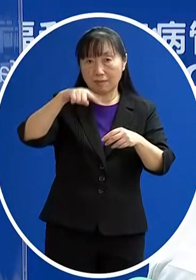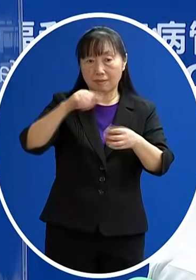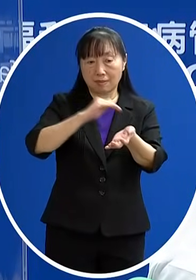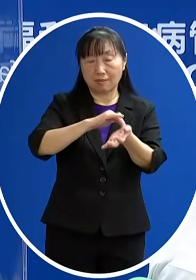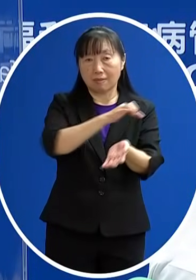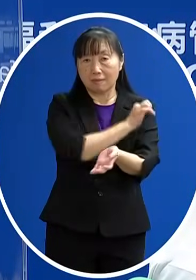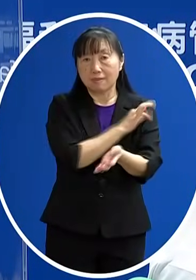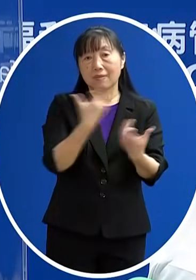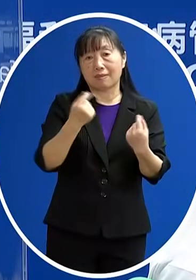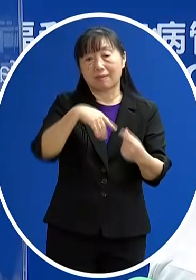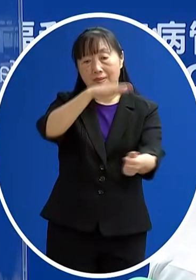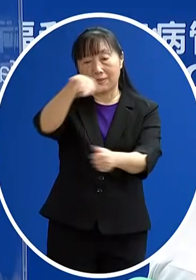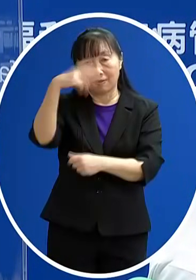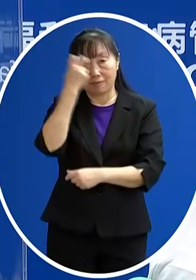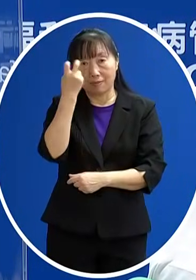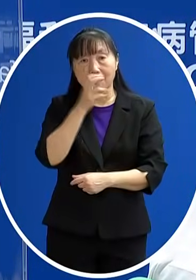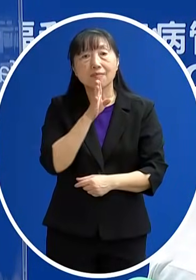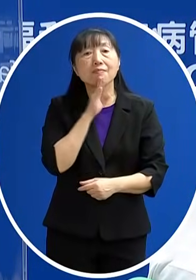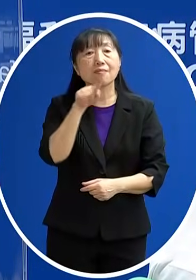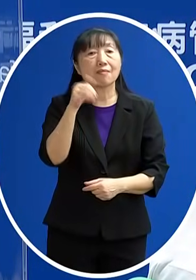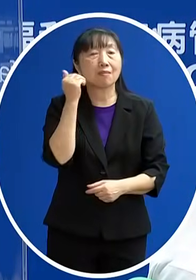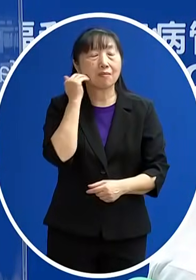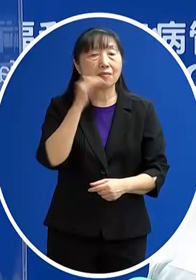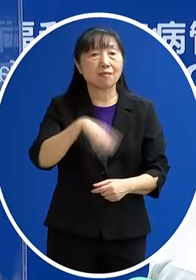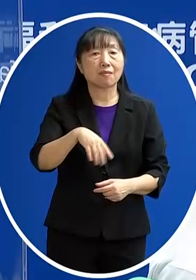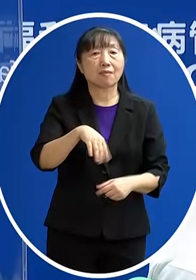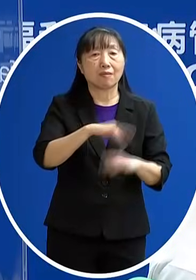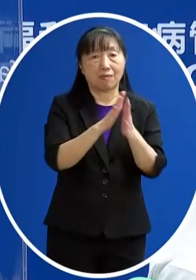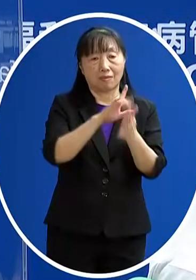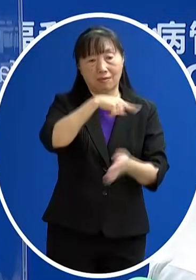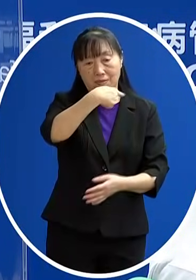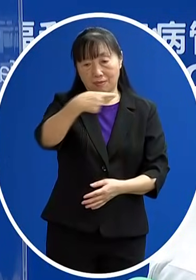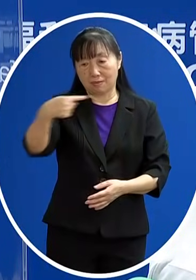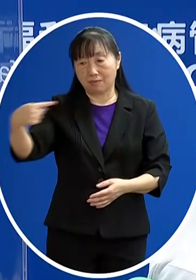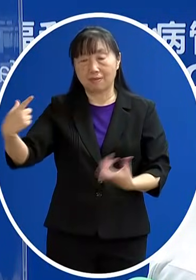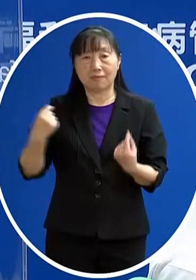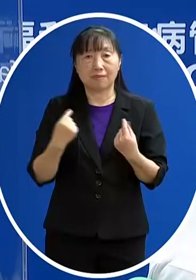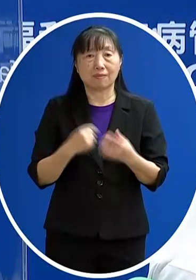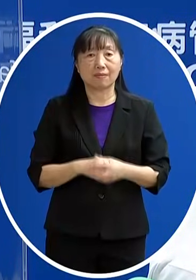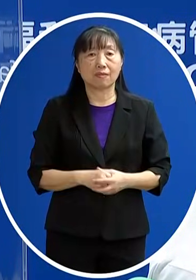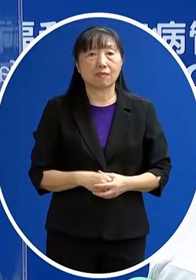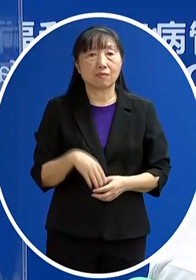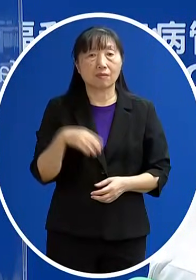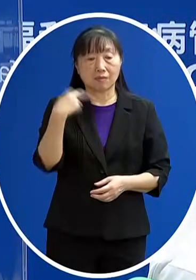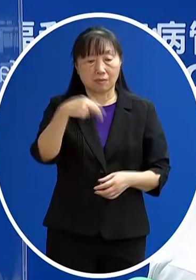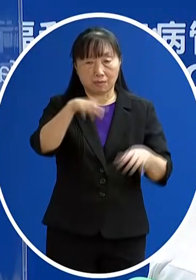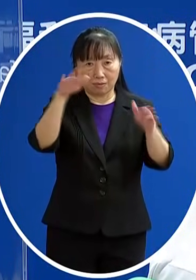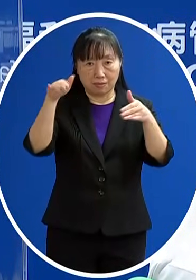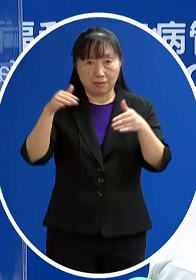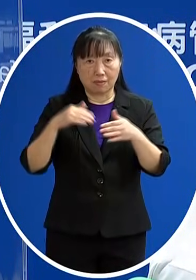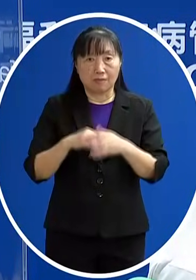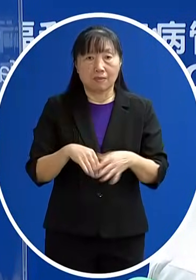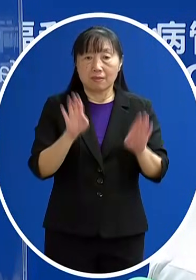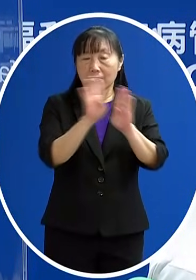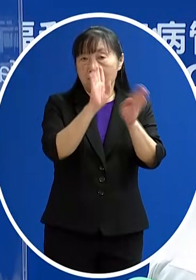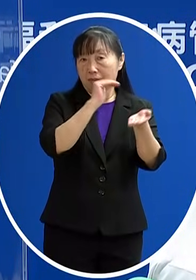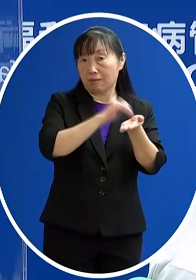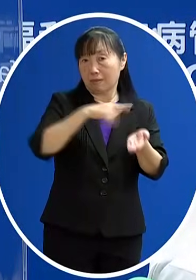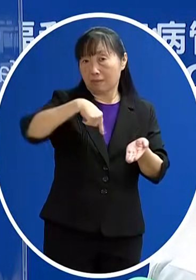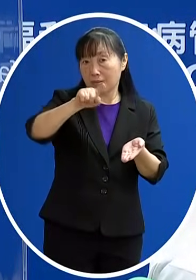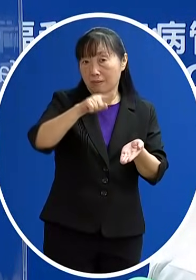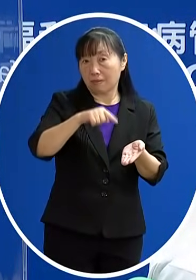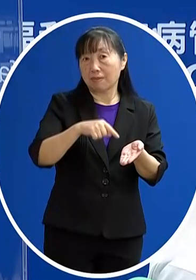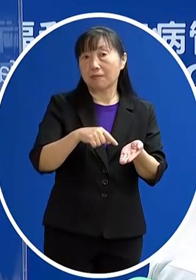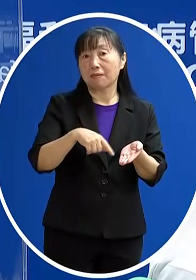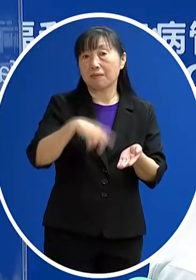进行采检的，那6、7人的 PCR 皆为阴性。然后在框列相关门诊就医及陪